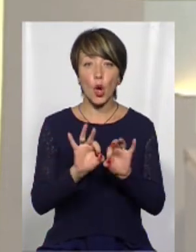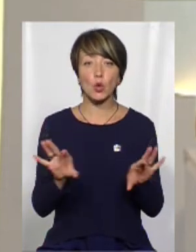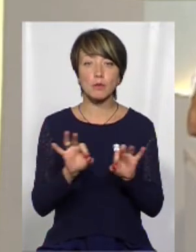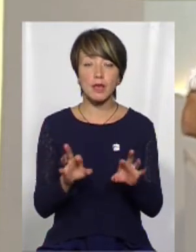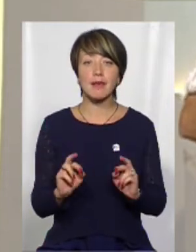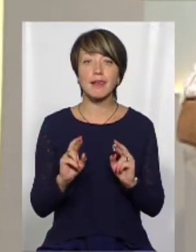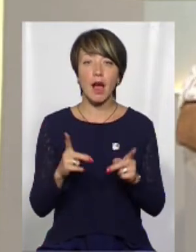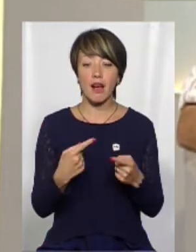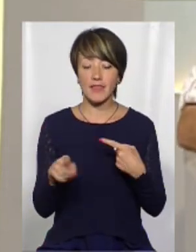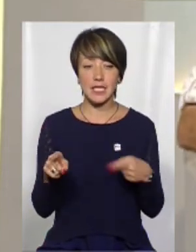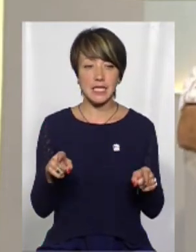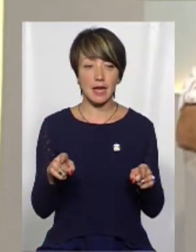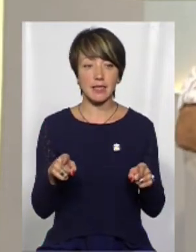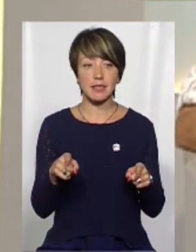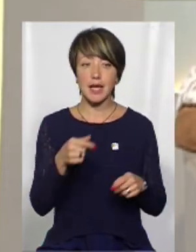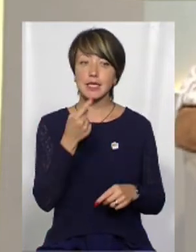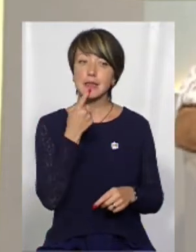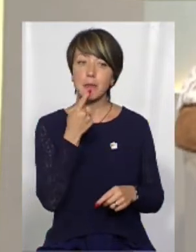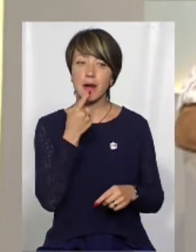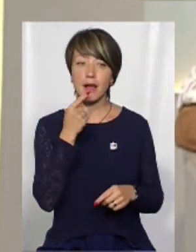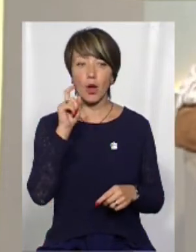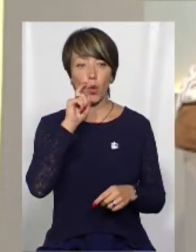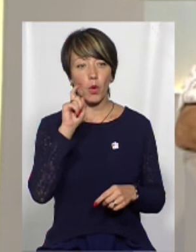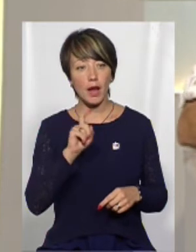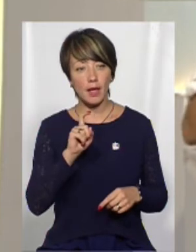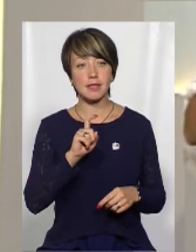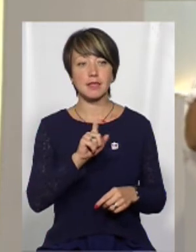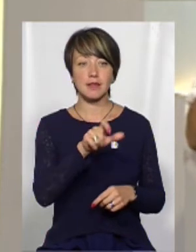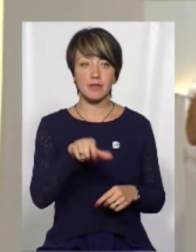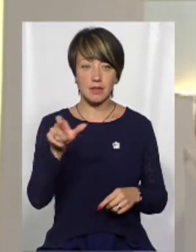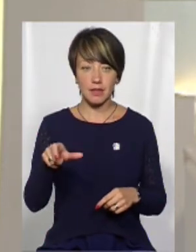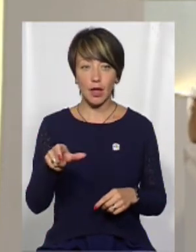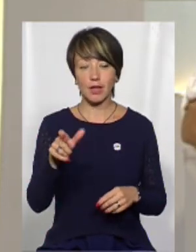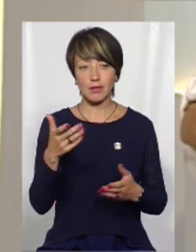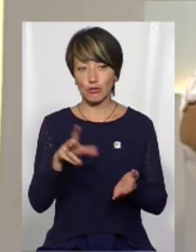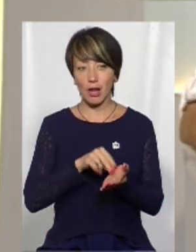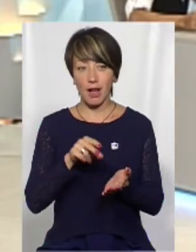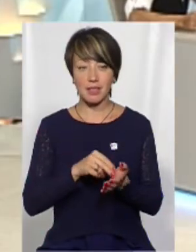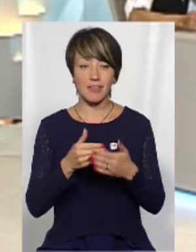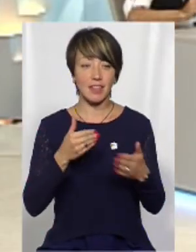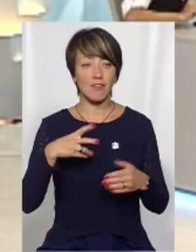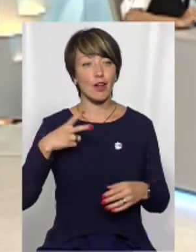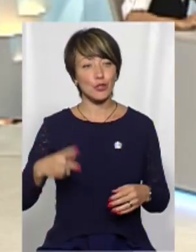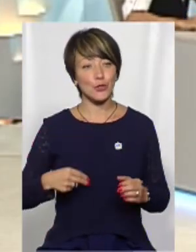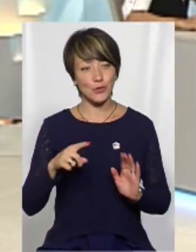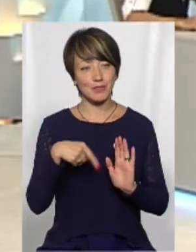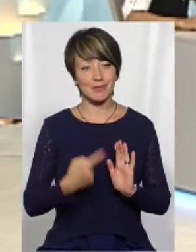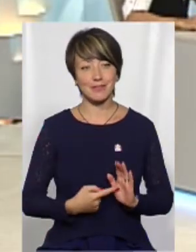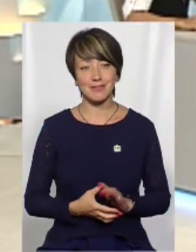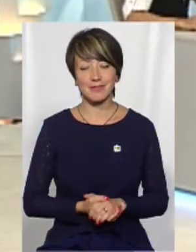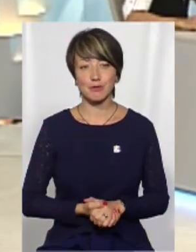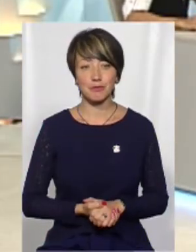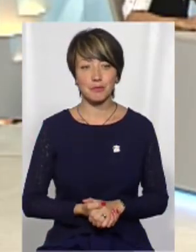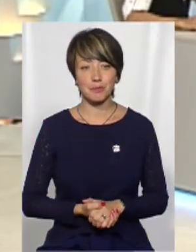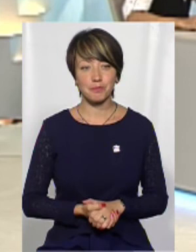розповісти, як відрізняються смаки українців, хмельничан, людей, які живуть в Черкасах, від французів?